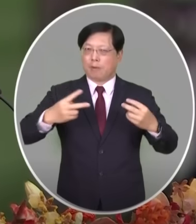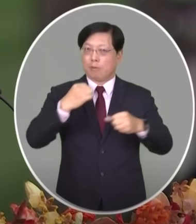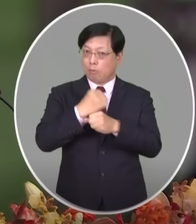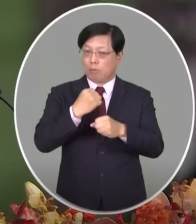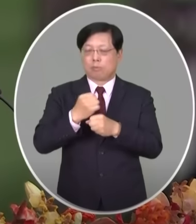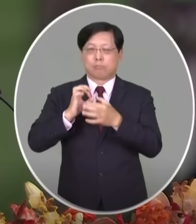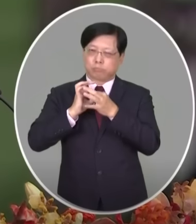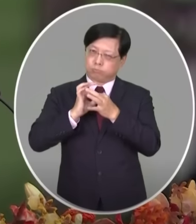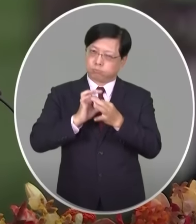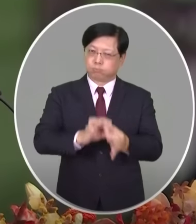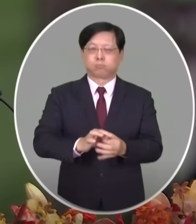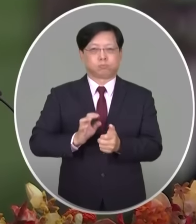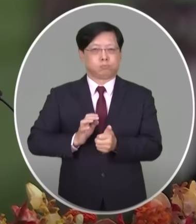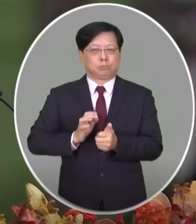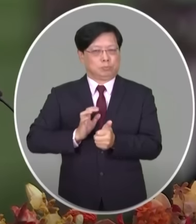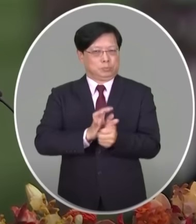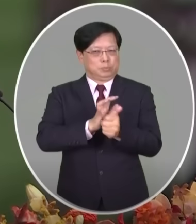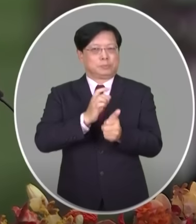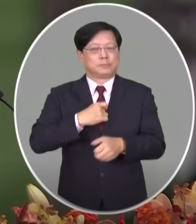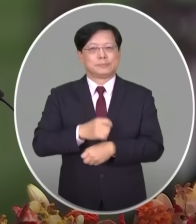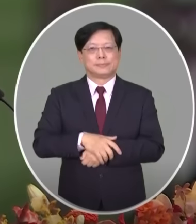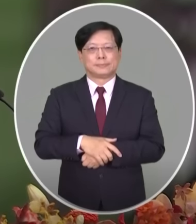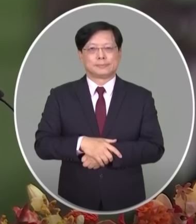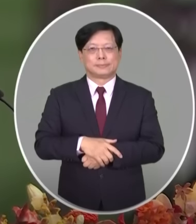要持续做下去。